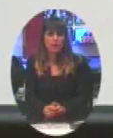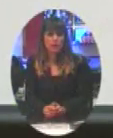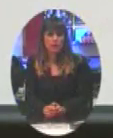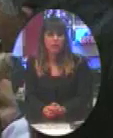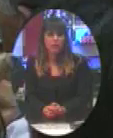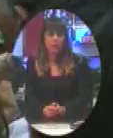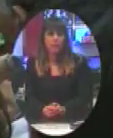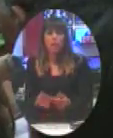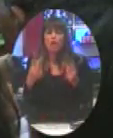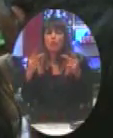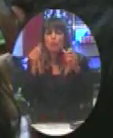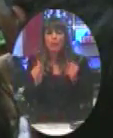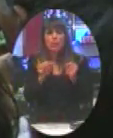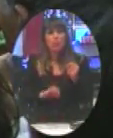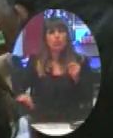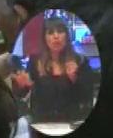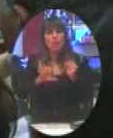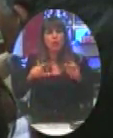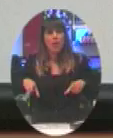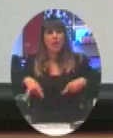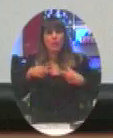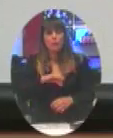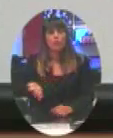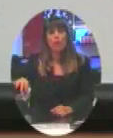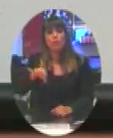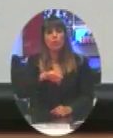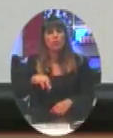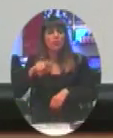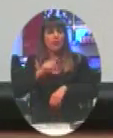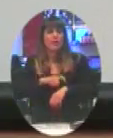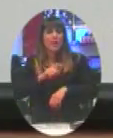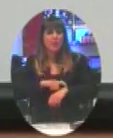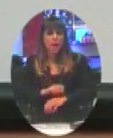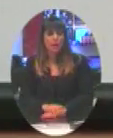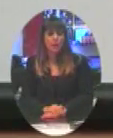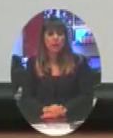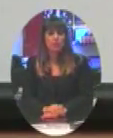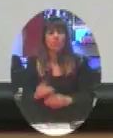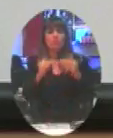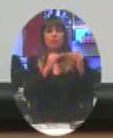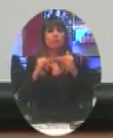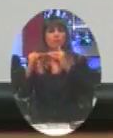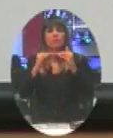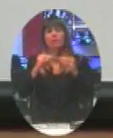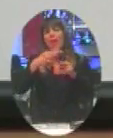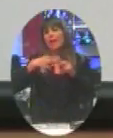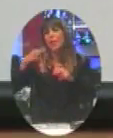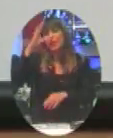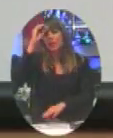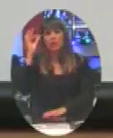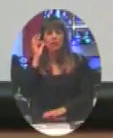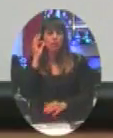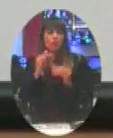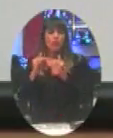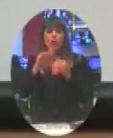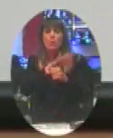לביטחון שלנו, לקיום שלנו. הגיע הזמן שתהיו שוויוניים לגמרי, לגמרי,